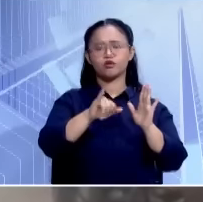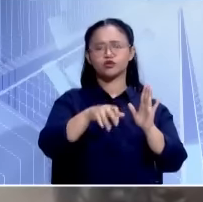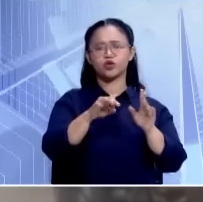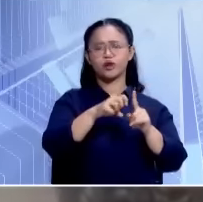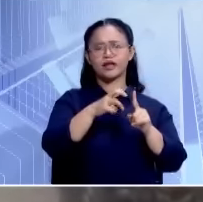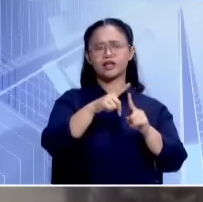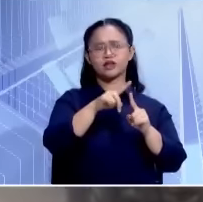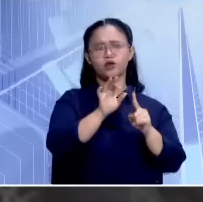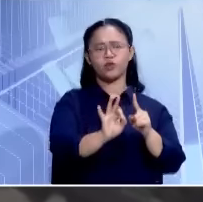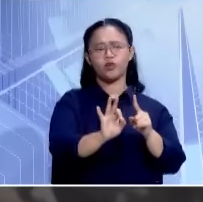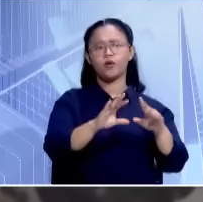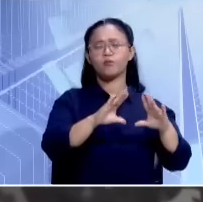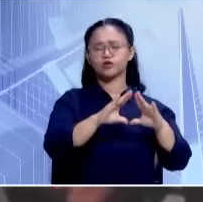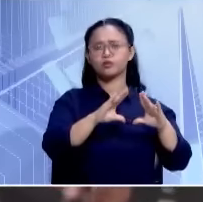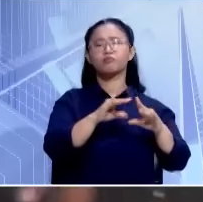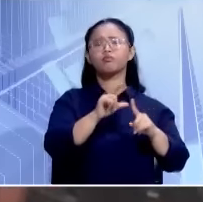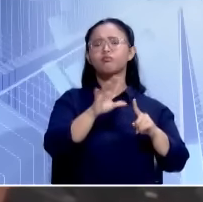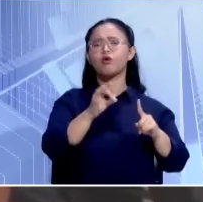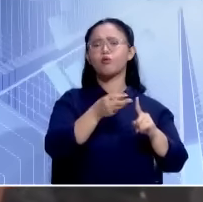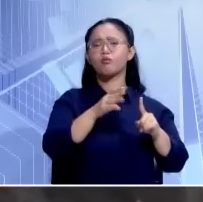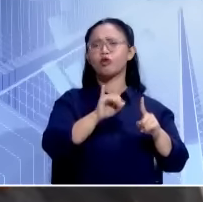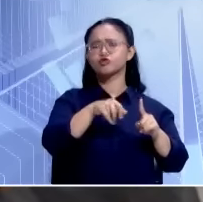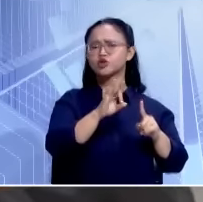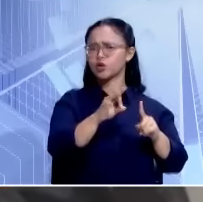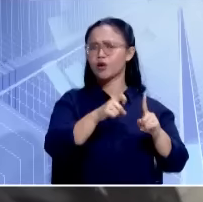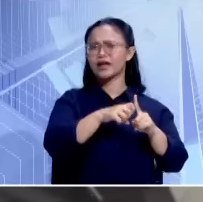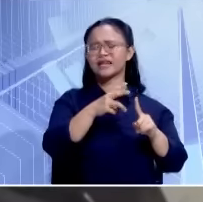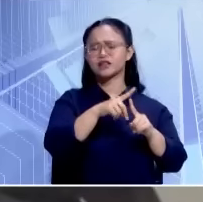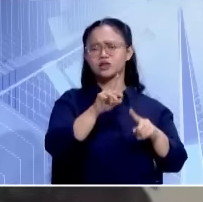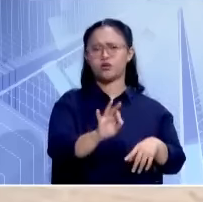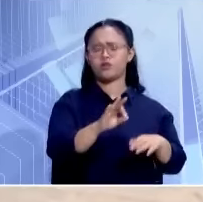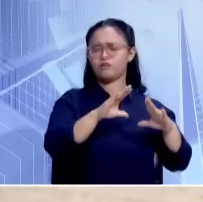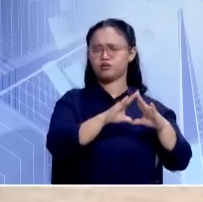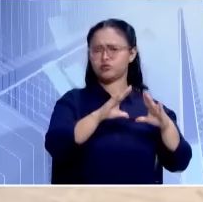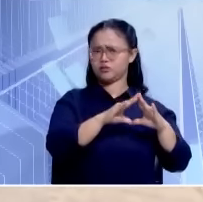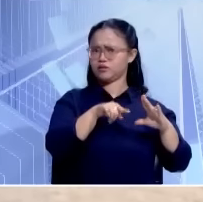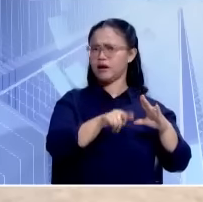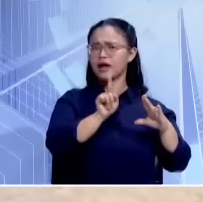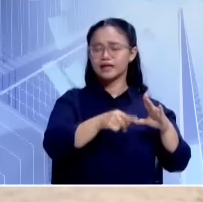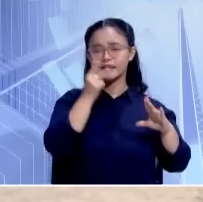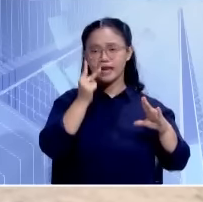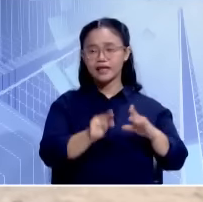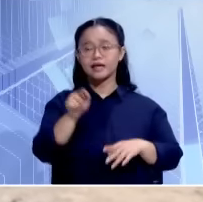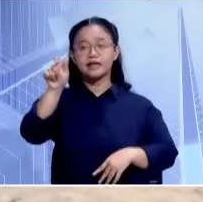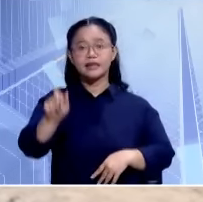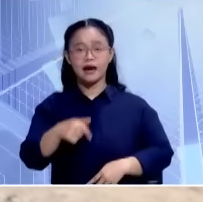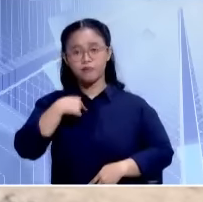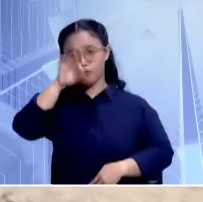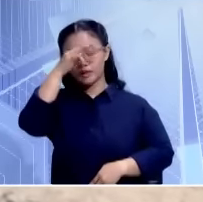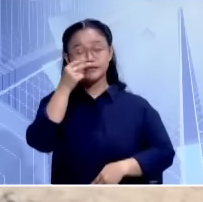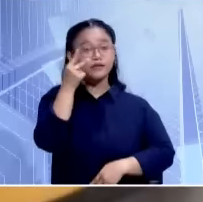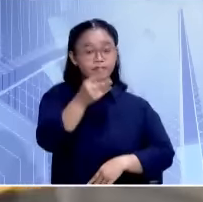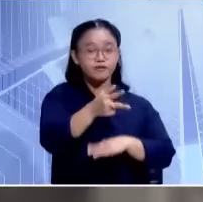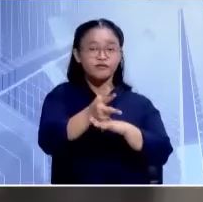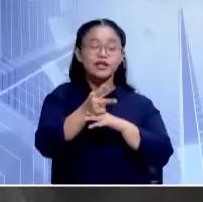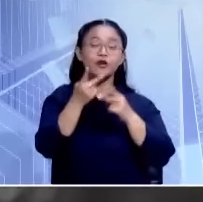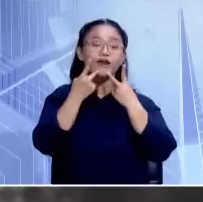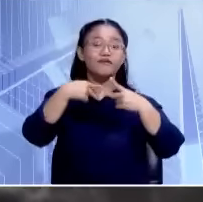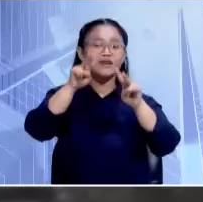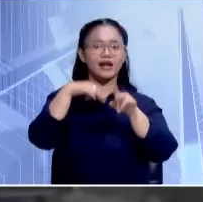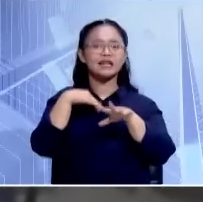viral, Satlantas Polres Mojokerto berhasil mengamankan pelaku MF 18 tahun di rumahnya, Desa Kenanten, Kabupaten